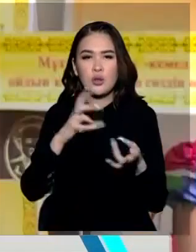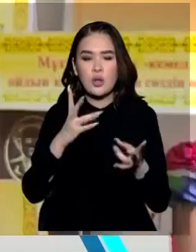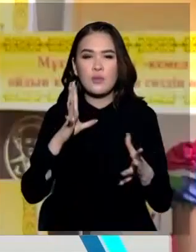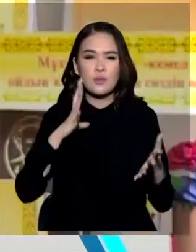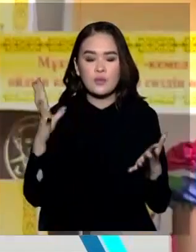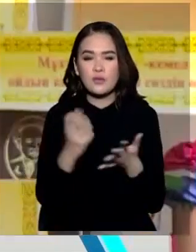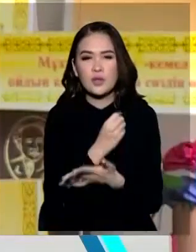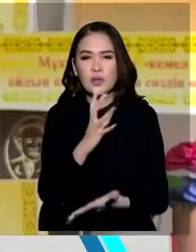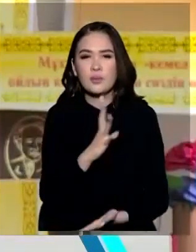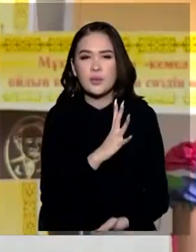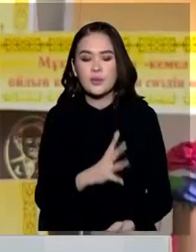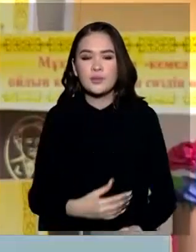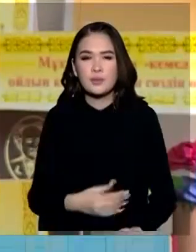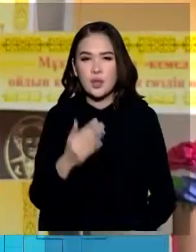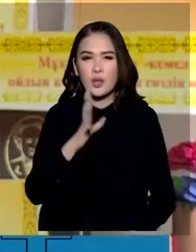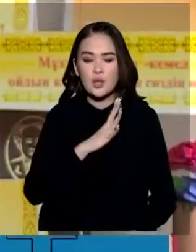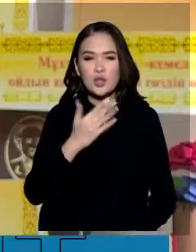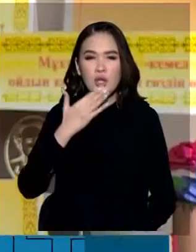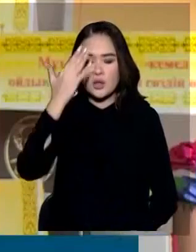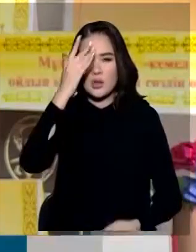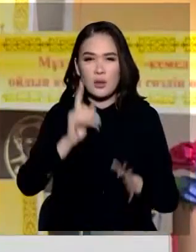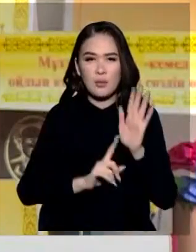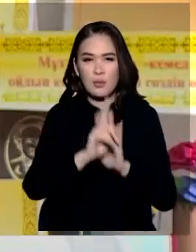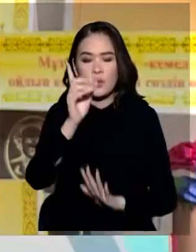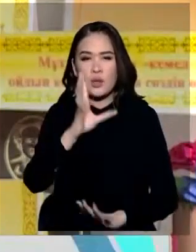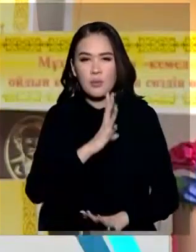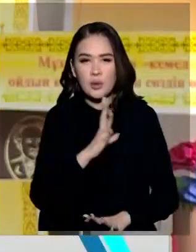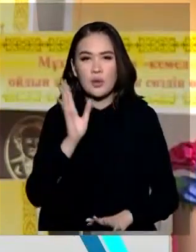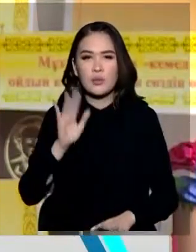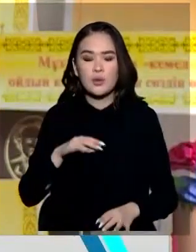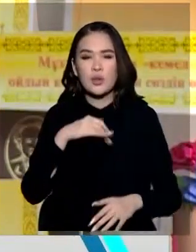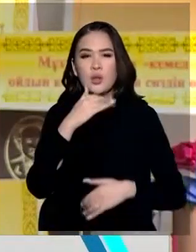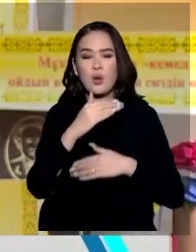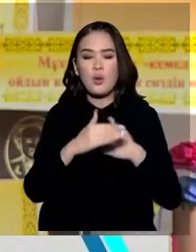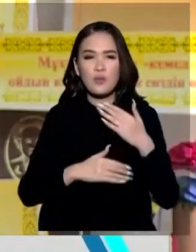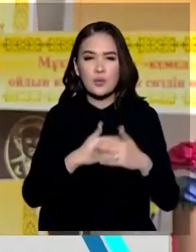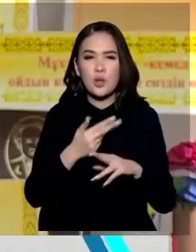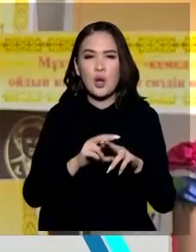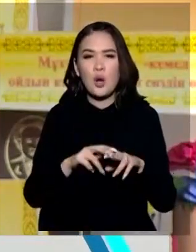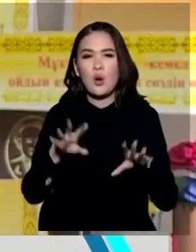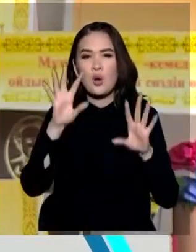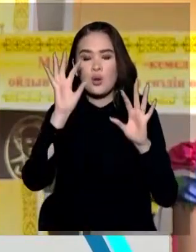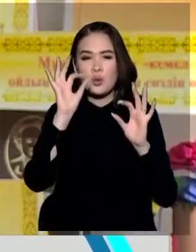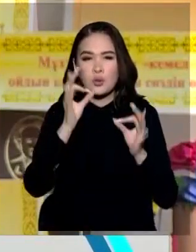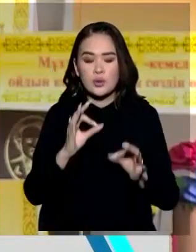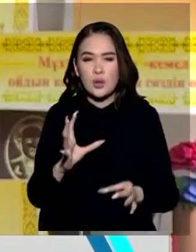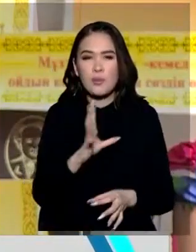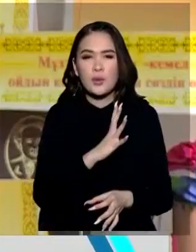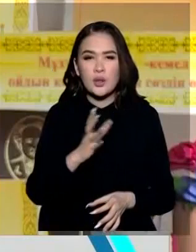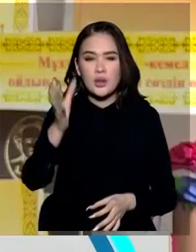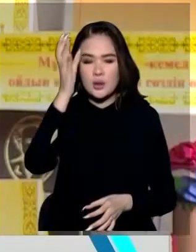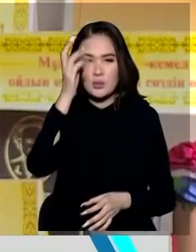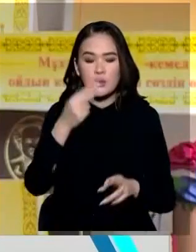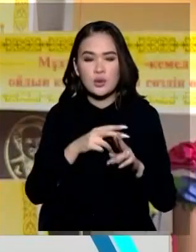айтады. Жобаны жаздың күні бастадық та жобаны дамытып, күз айында ауданда болған ғылыми жоба